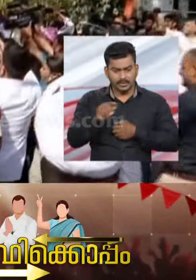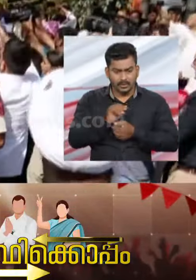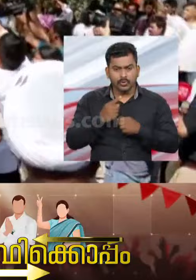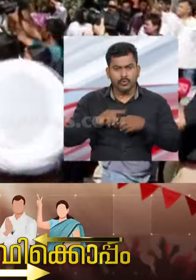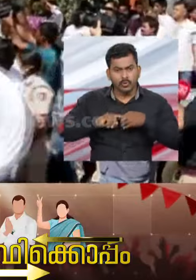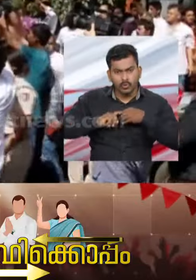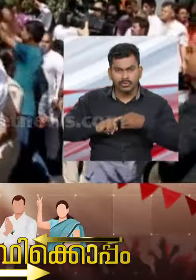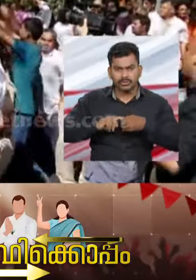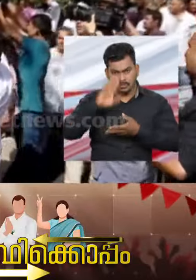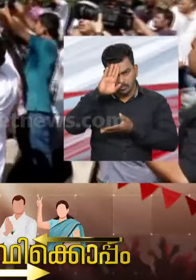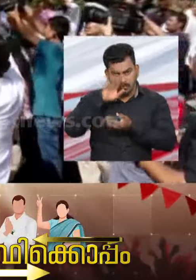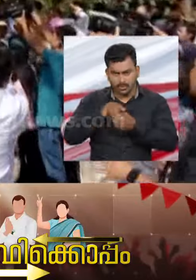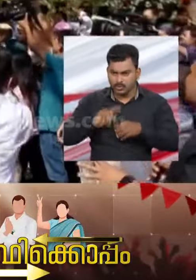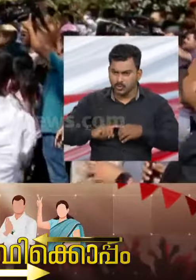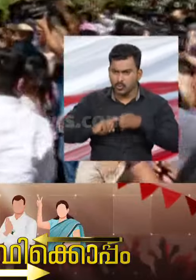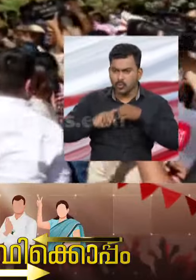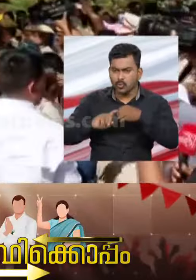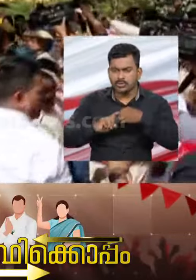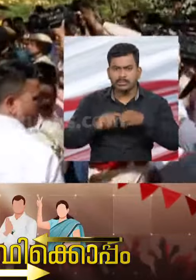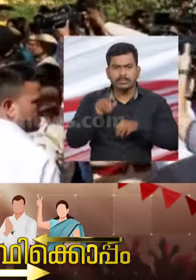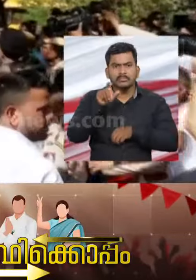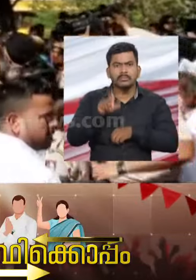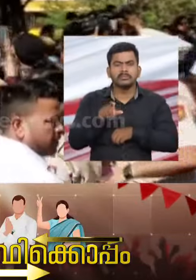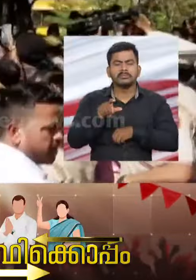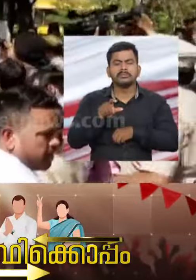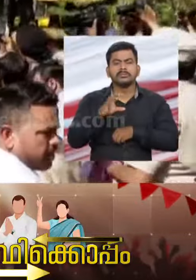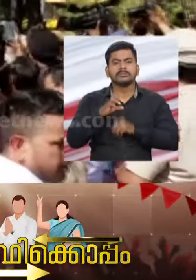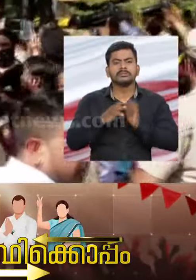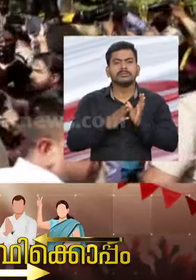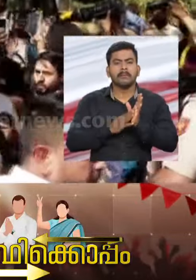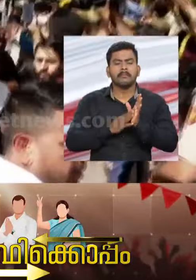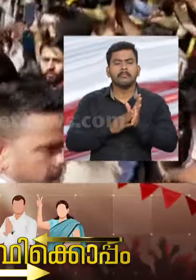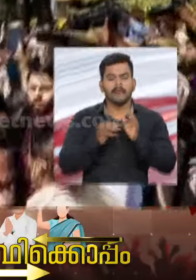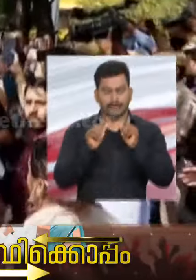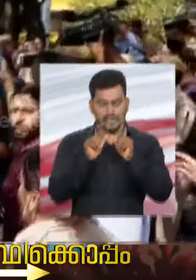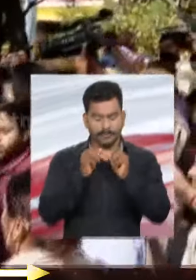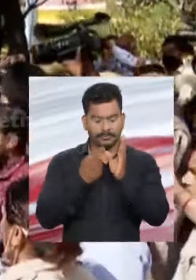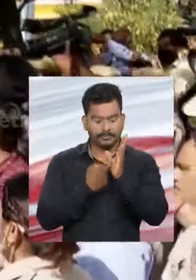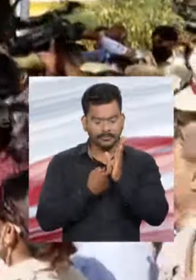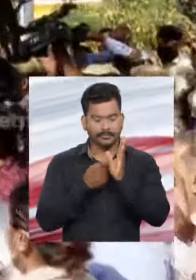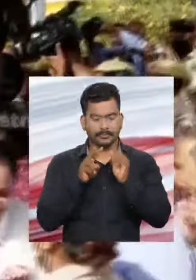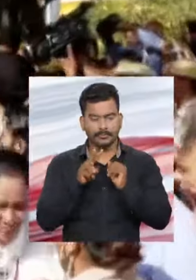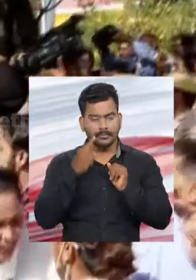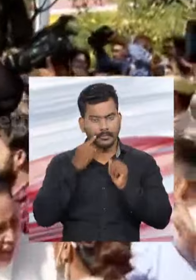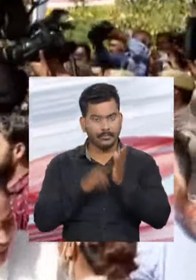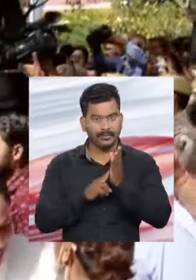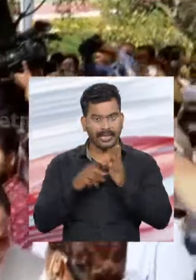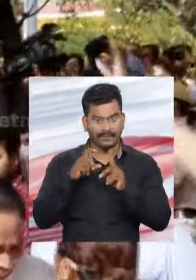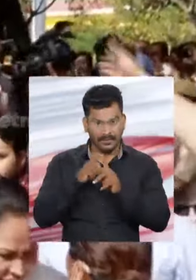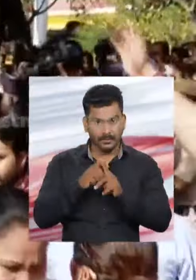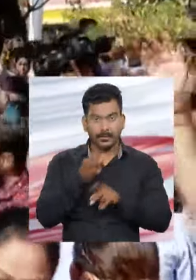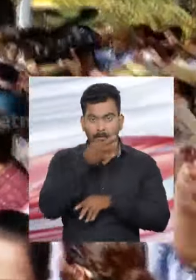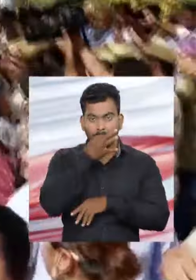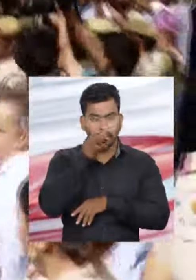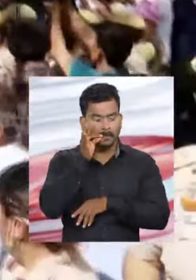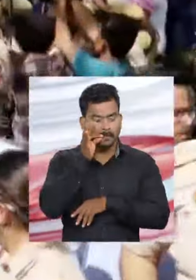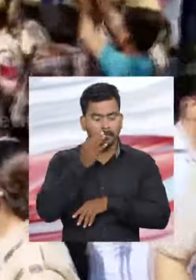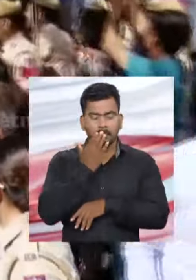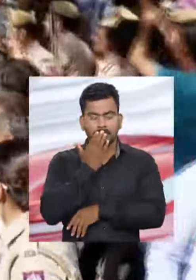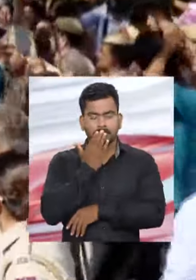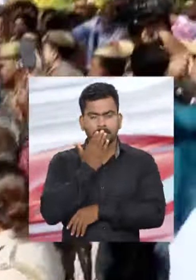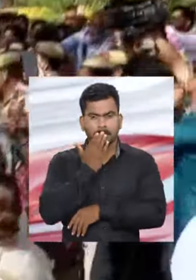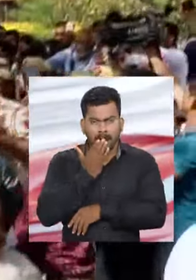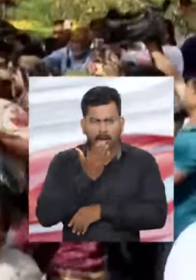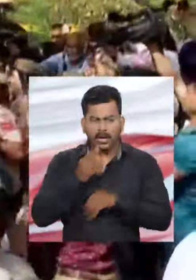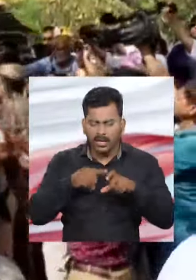ചെയ്യലുമായി കെജ്രിവാൾ സഹകരിക്കുന്നില്ല എന്നതാണ്. അതേസമയം പ്രതിപക്ഷം വലിയ ആരോപണങ്ങൾ ഇതിനെതിരെ ഉയർത്തിക്കാട്ടുന്നു. ഒരു മുഖ്യമന്ത്രി, അതും മുഖ്യമന്ത്രി സ്ഥാനത്തിരിക്കുന്ന